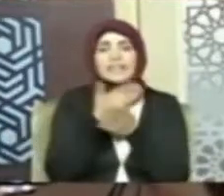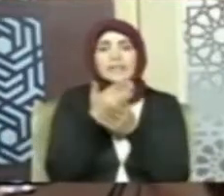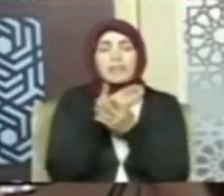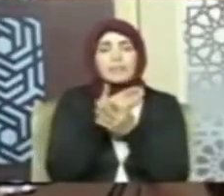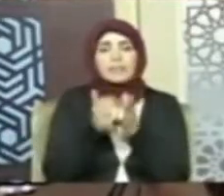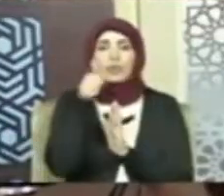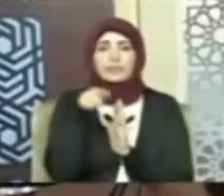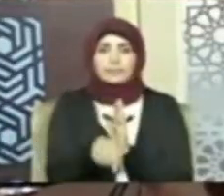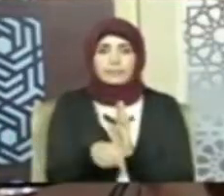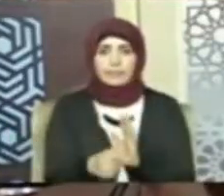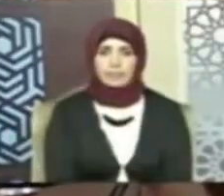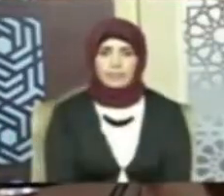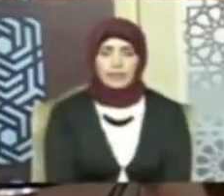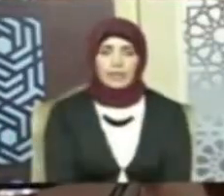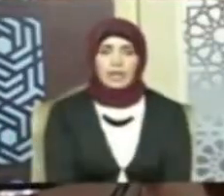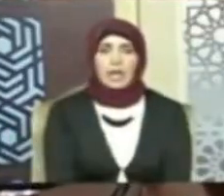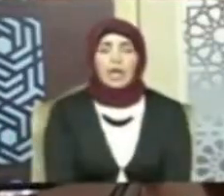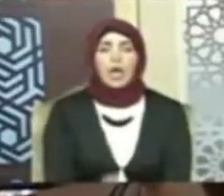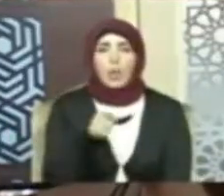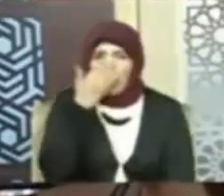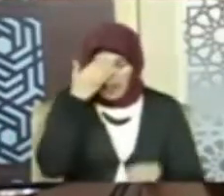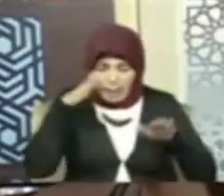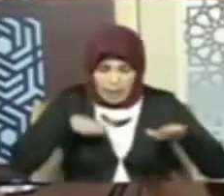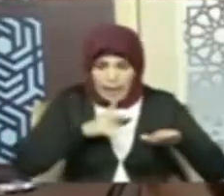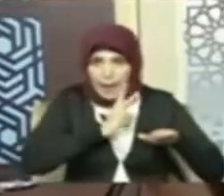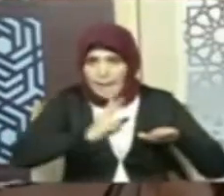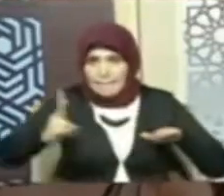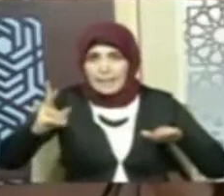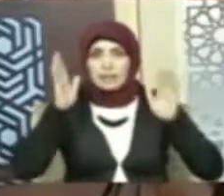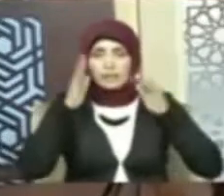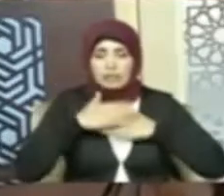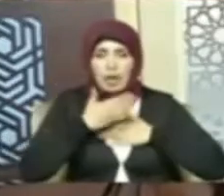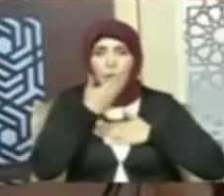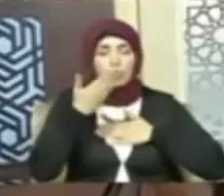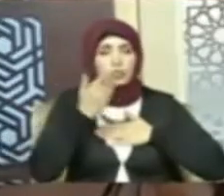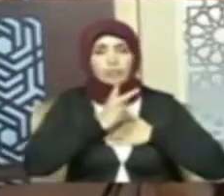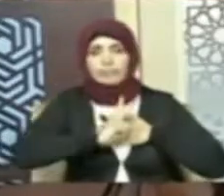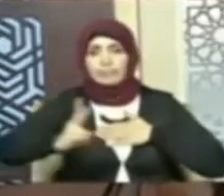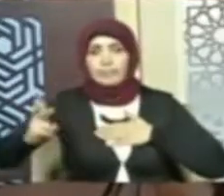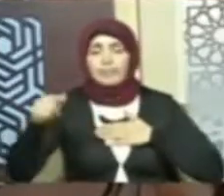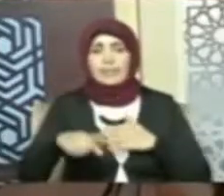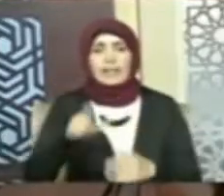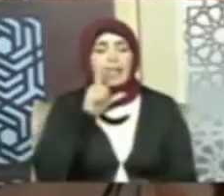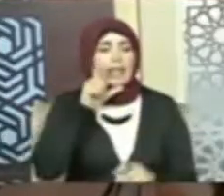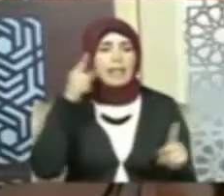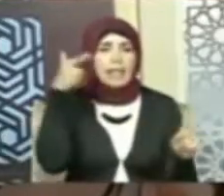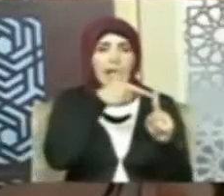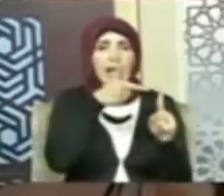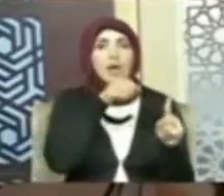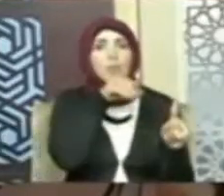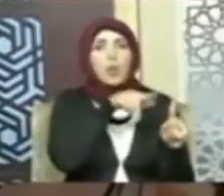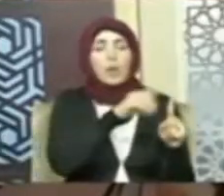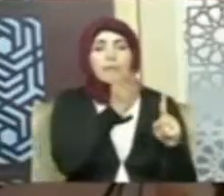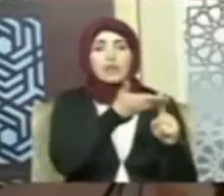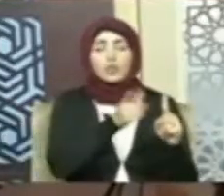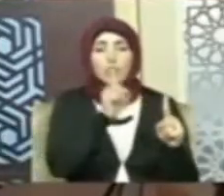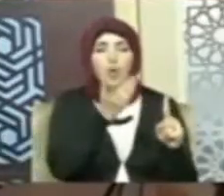تفلحون. والعبادات إعداد: يا أيها المزمل قم الليل إلا